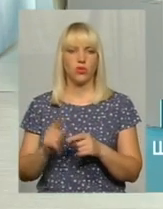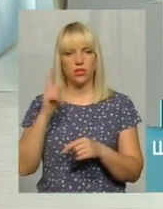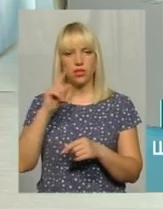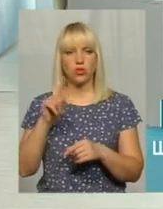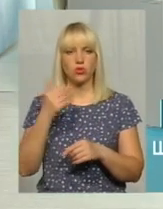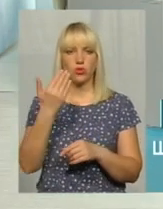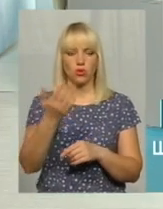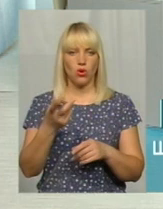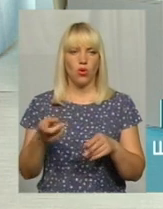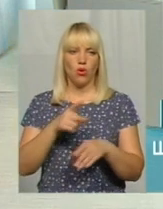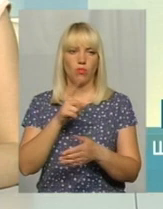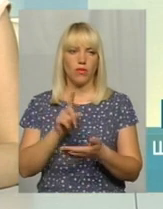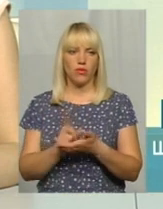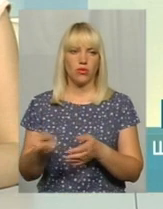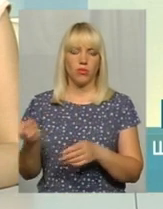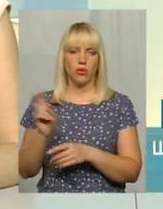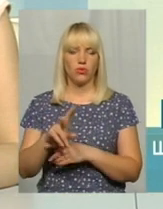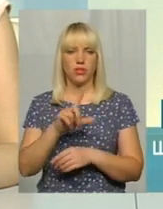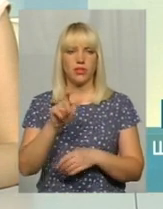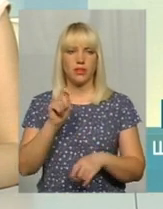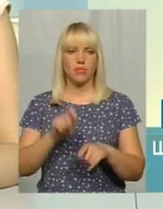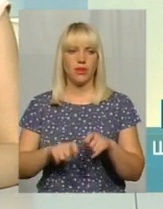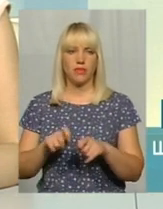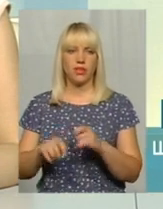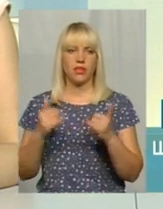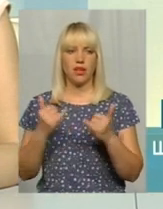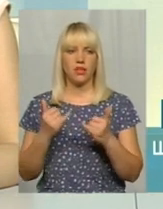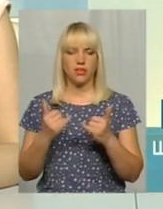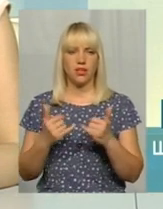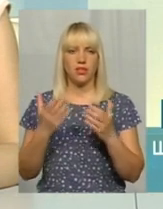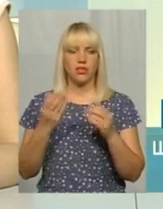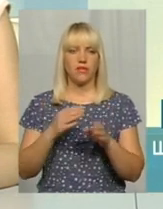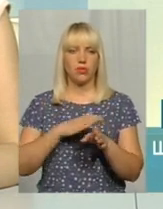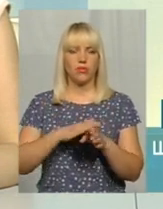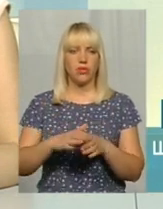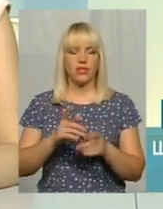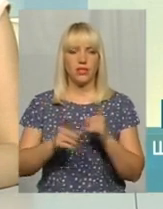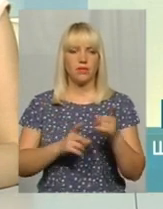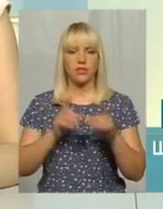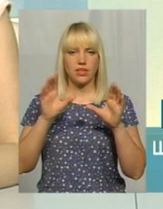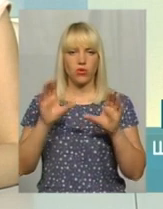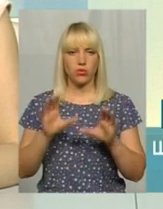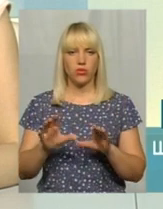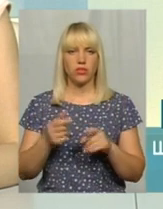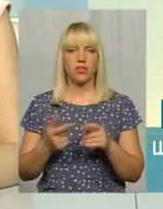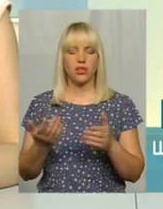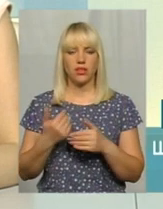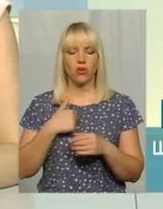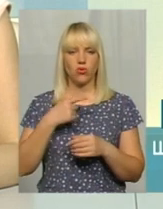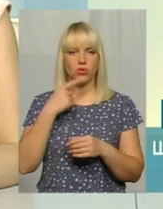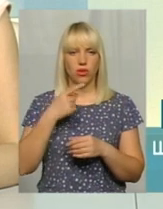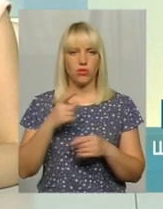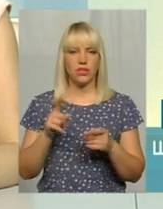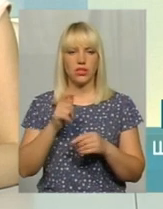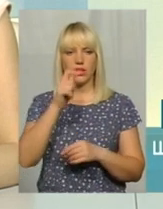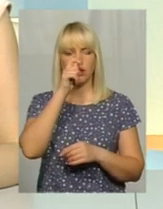обов'язково з перевіркою. Наразі ще відбулися ряд змін в законодавстві, на які я хочу наголосити. З